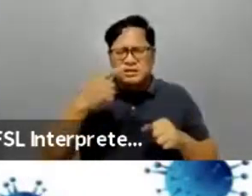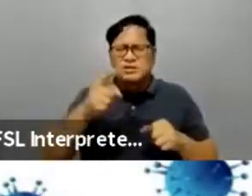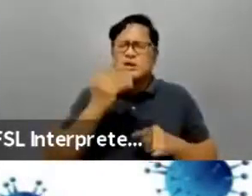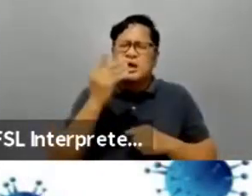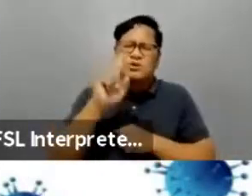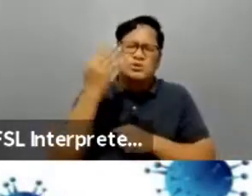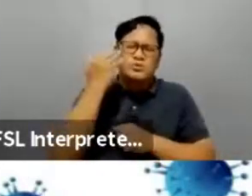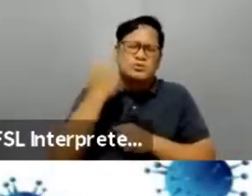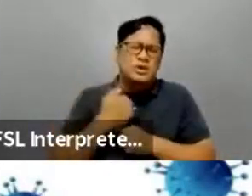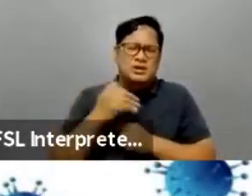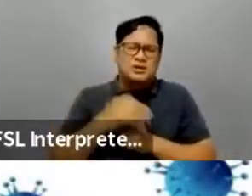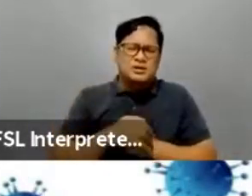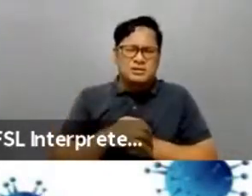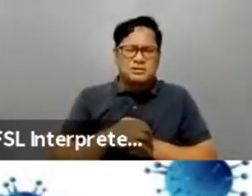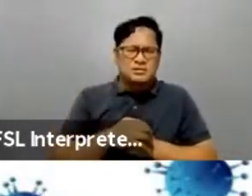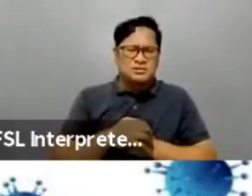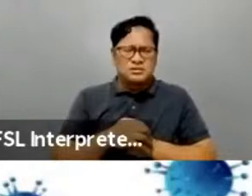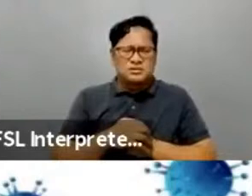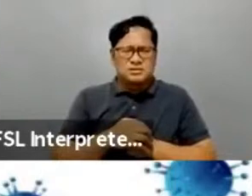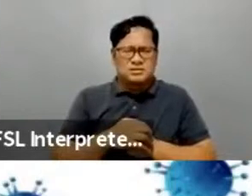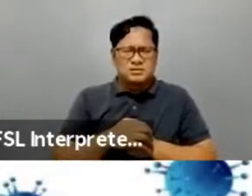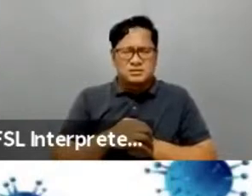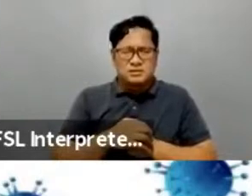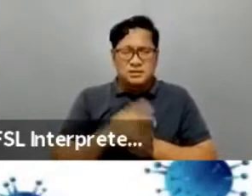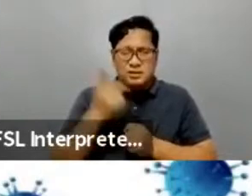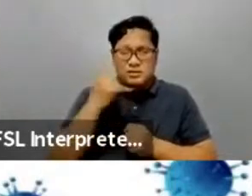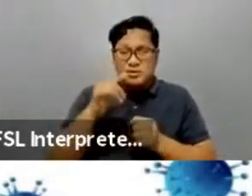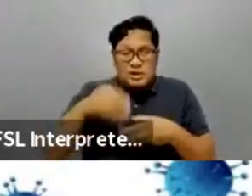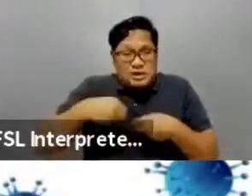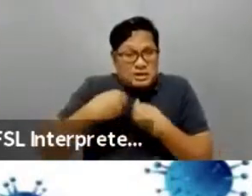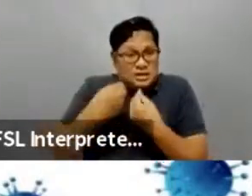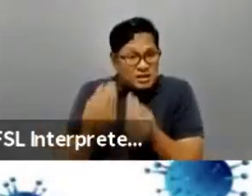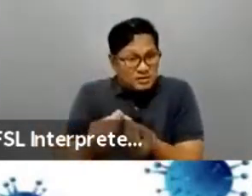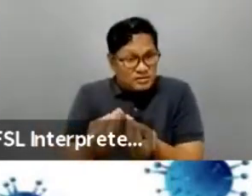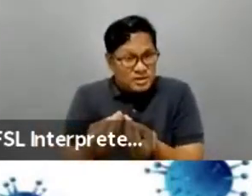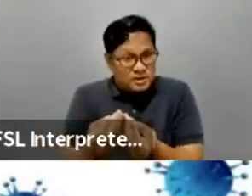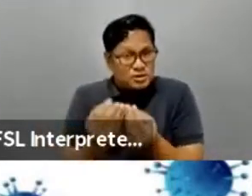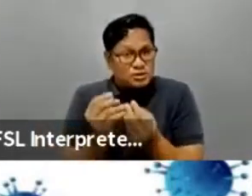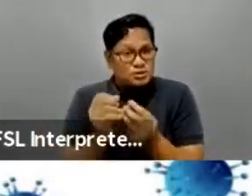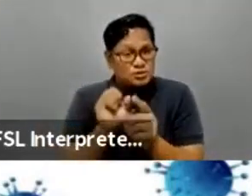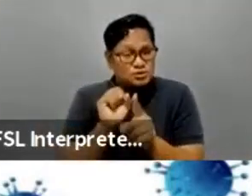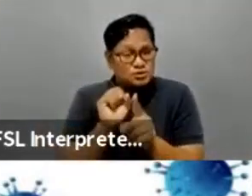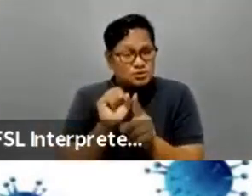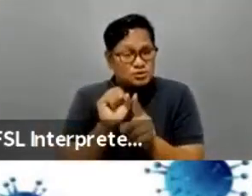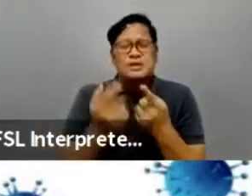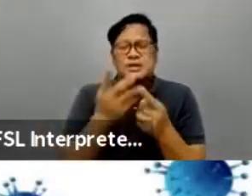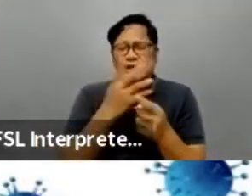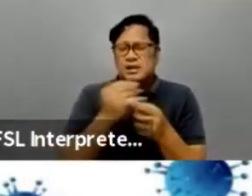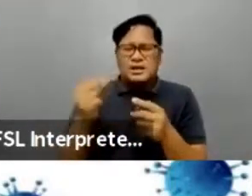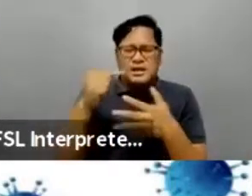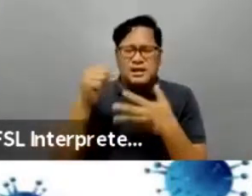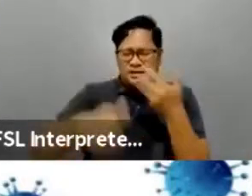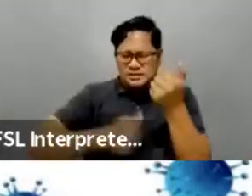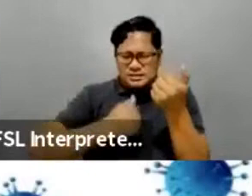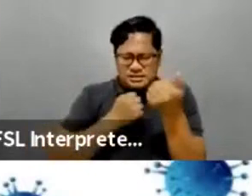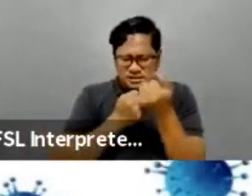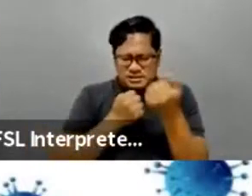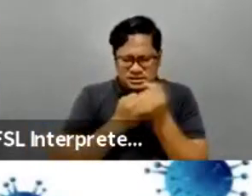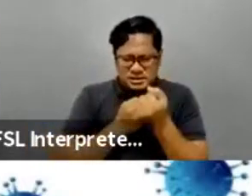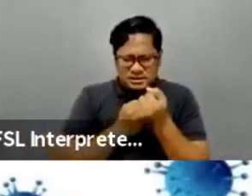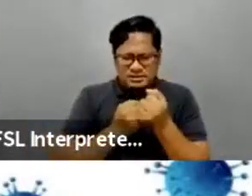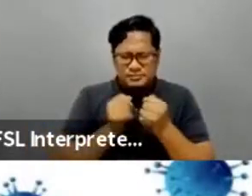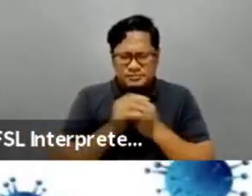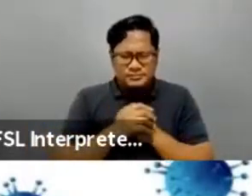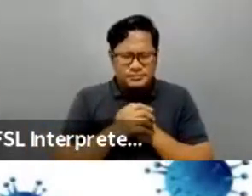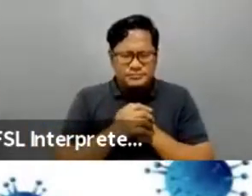kakulangan sa pagbibigay ng social assistance dun sa